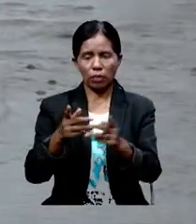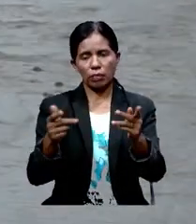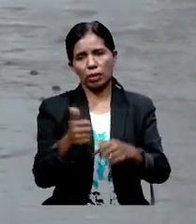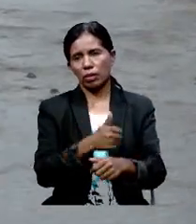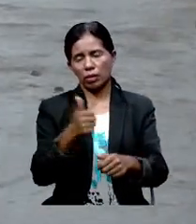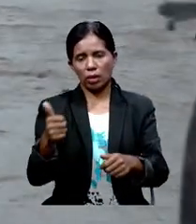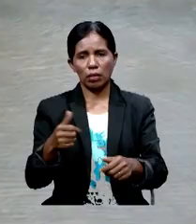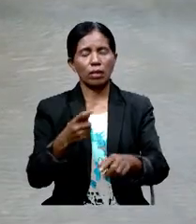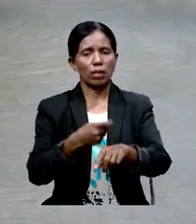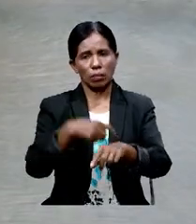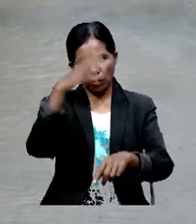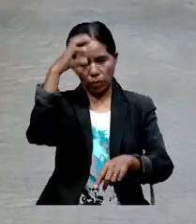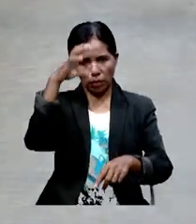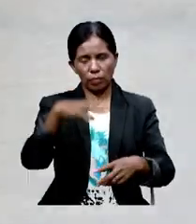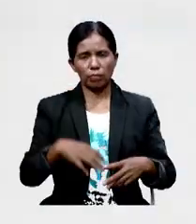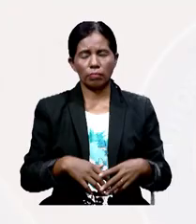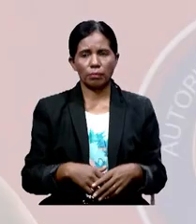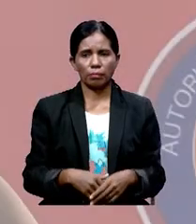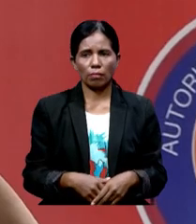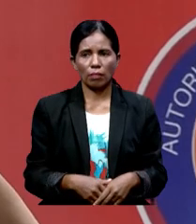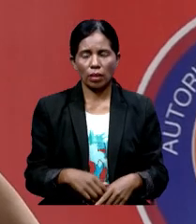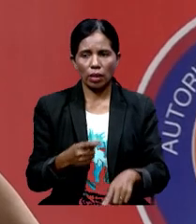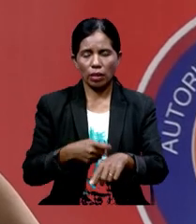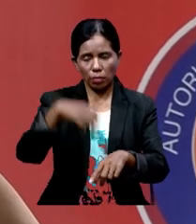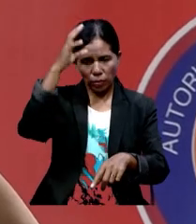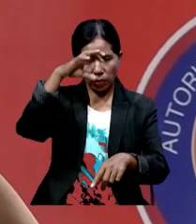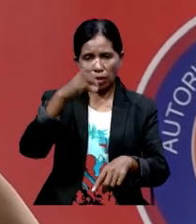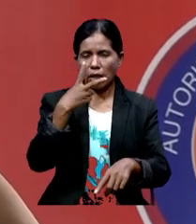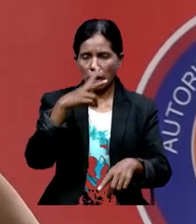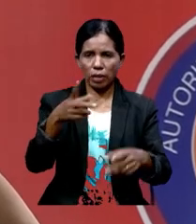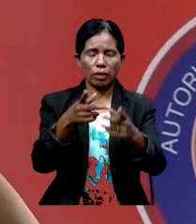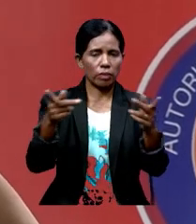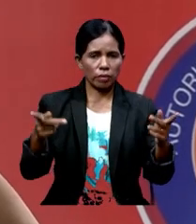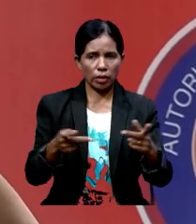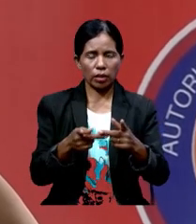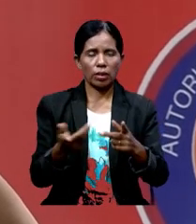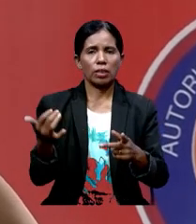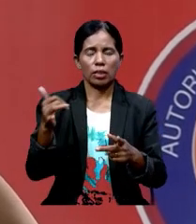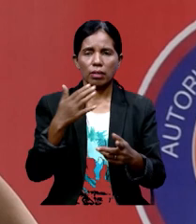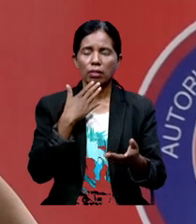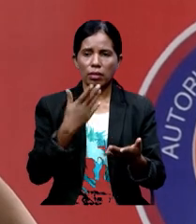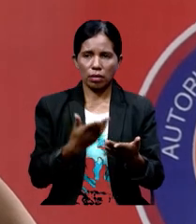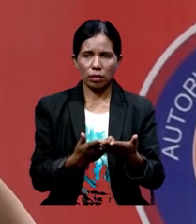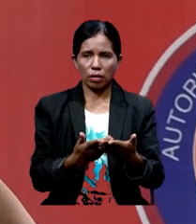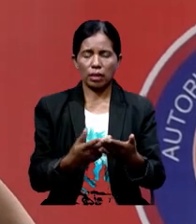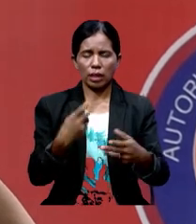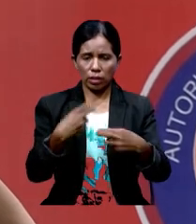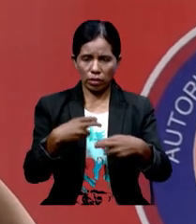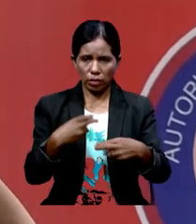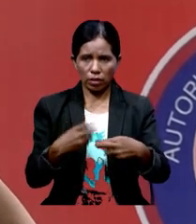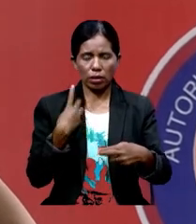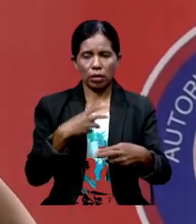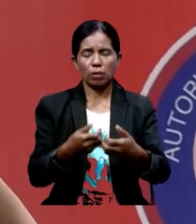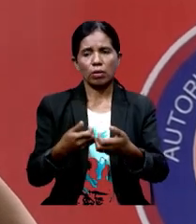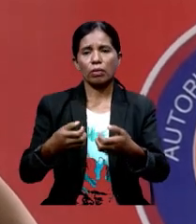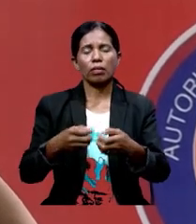udan. Oh udan sane ita hare fatin nebe fatin nebe risku ka. Ita bel hadokan